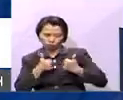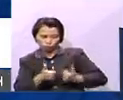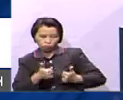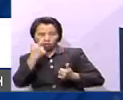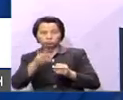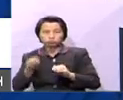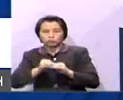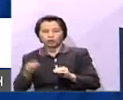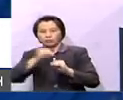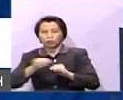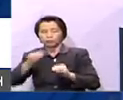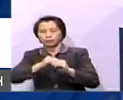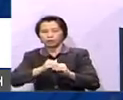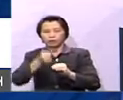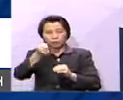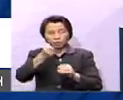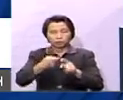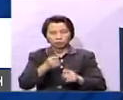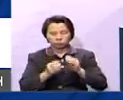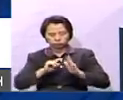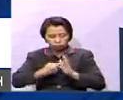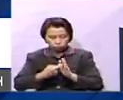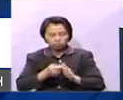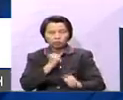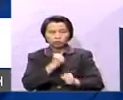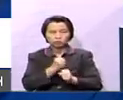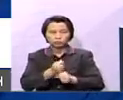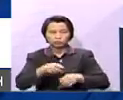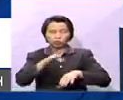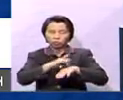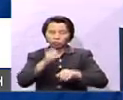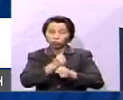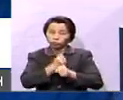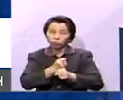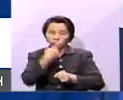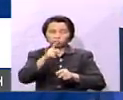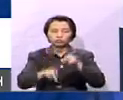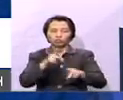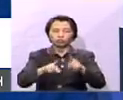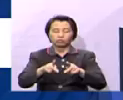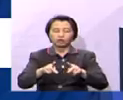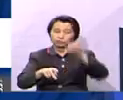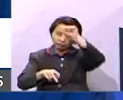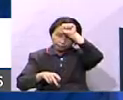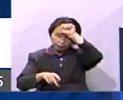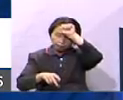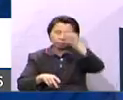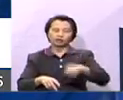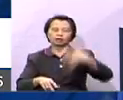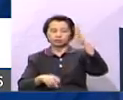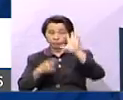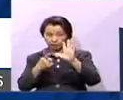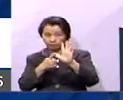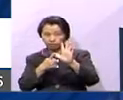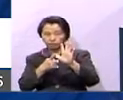untuk penambahan pegangan dari segi janaan pekerjaan dalam pelbagai sektor untuk orang tempatan dan yang kelimanya ada